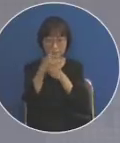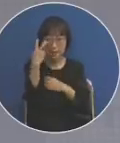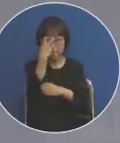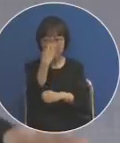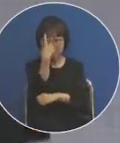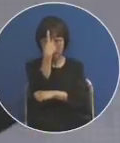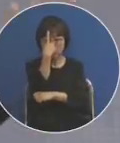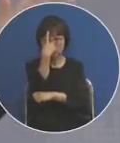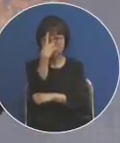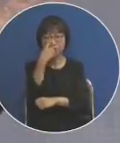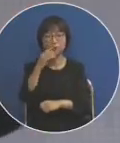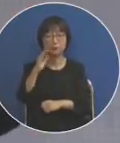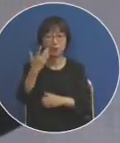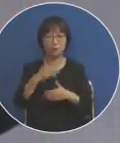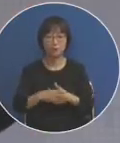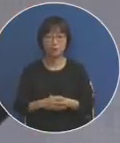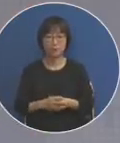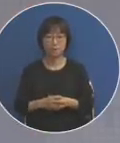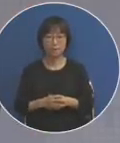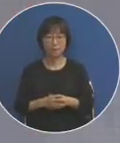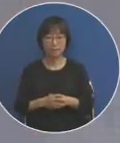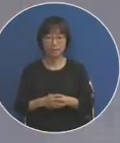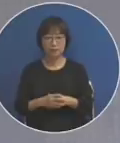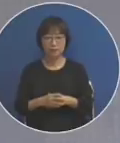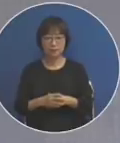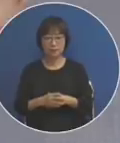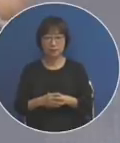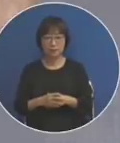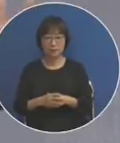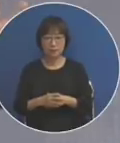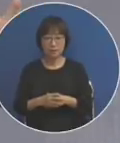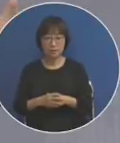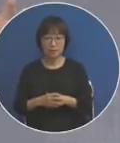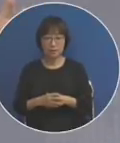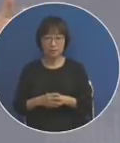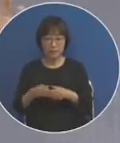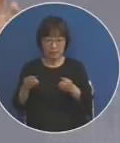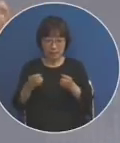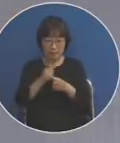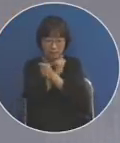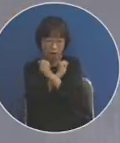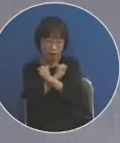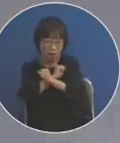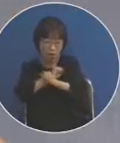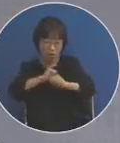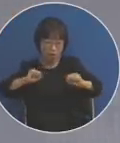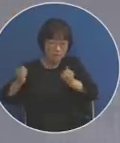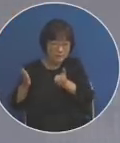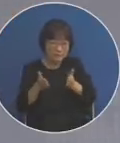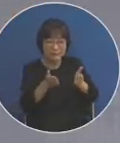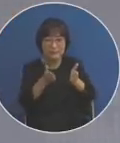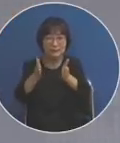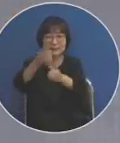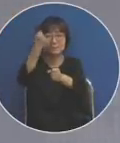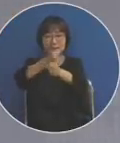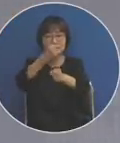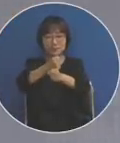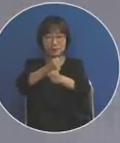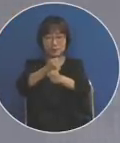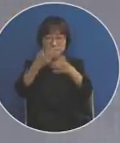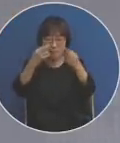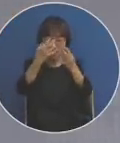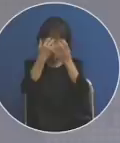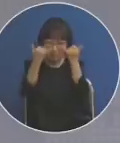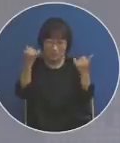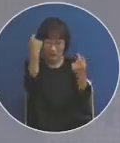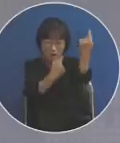prayer. 다 어두운 가운데 있을지라도 대로를 수축하고 많은 사람들이 길을 향해 오도록 파수꾼이 되겠다. And even if